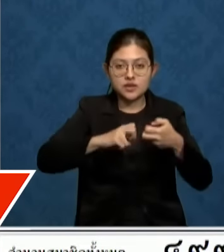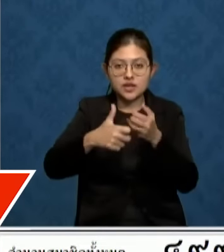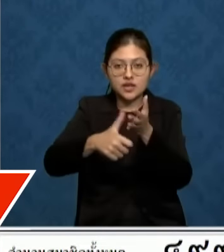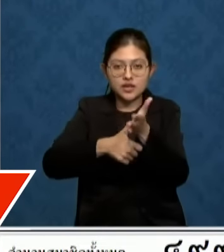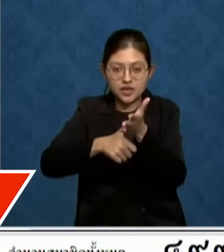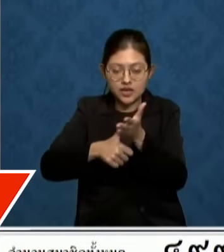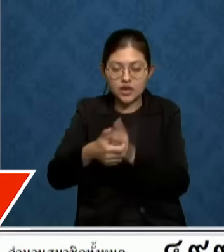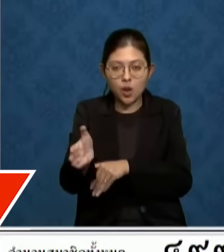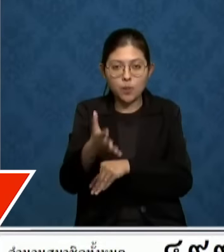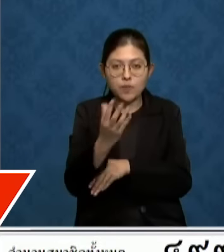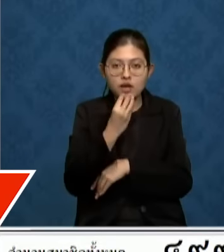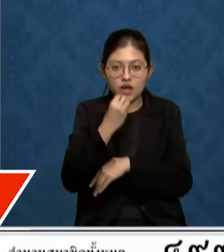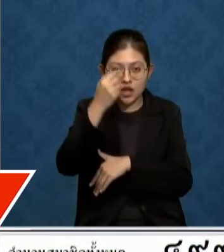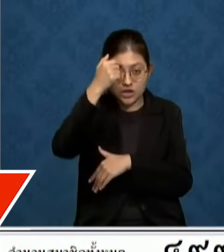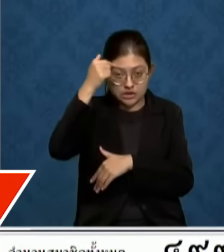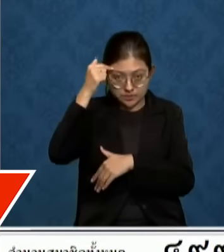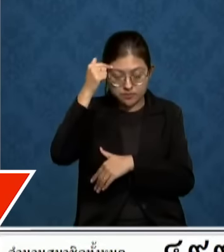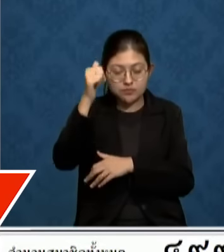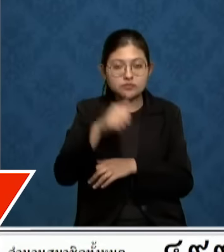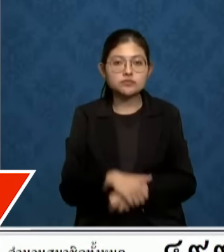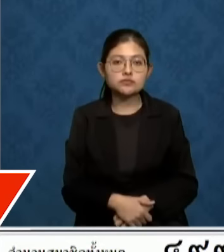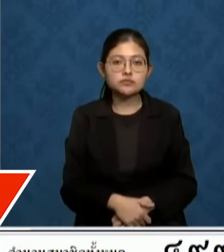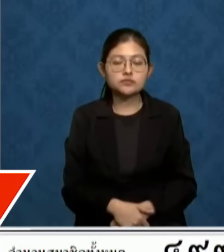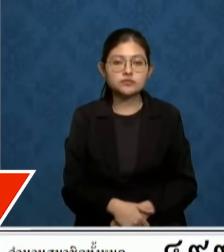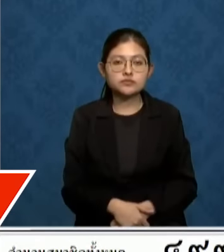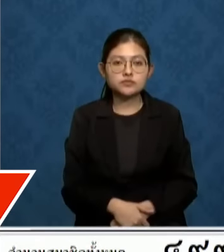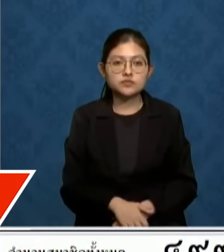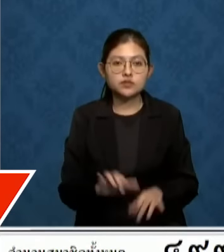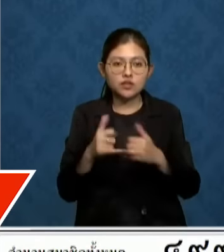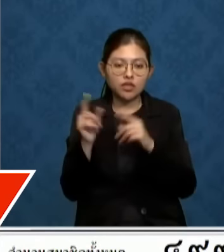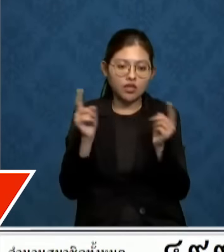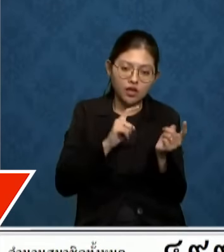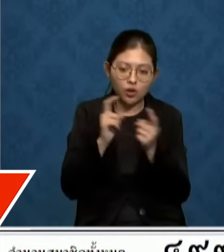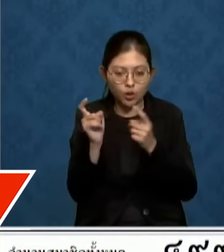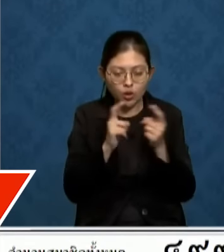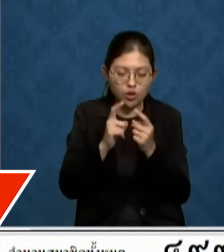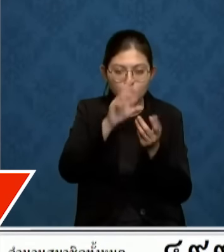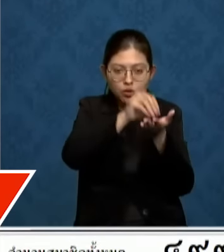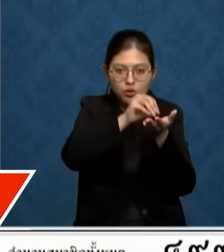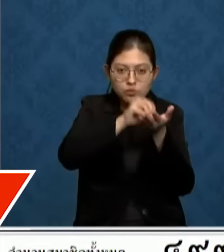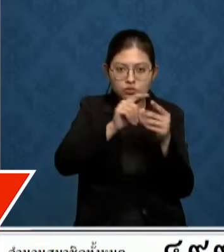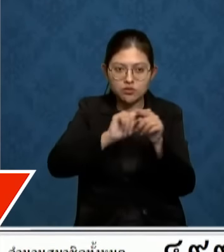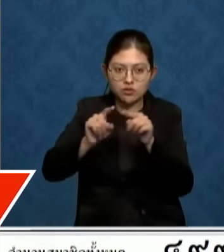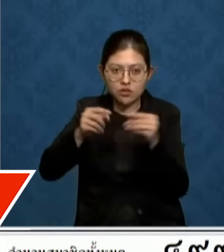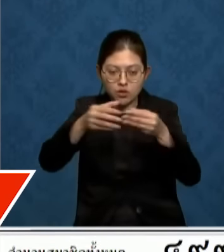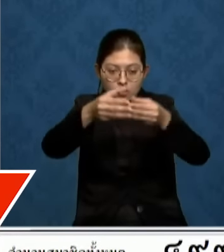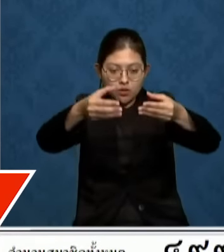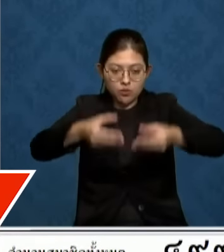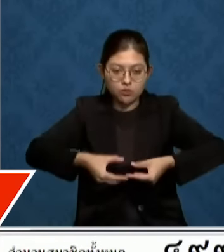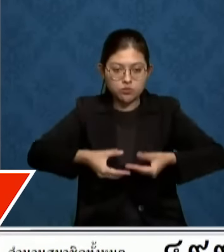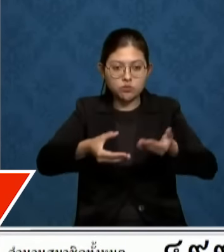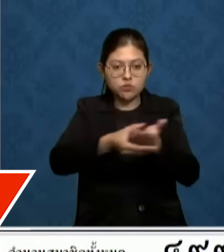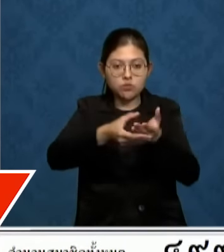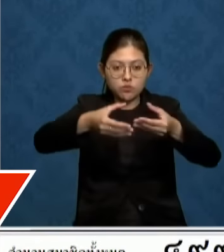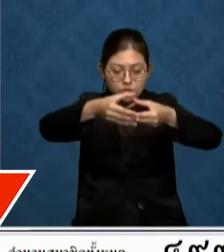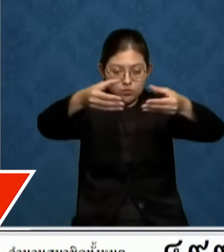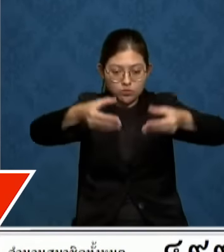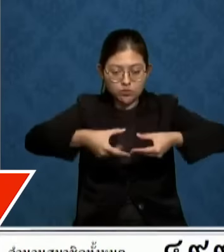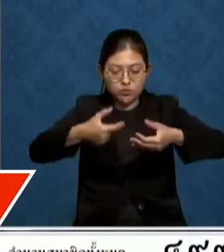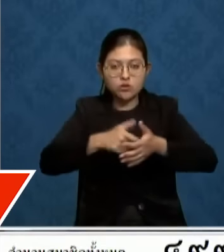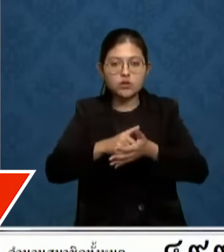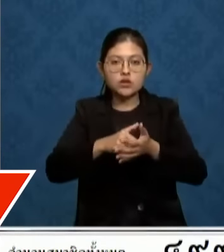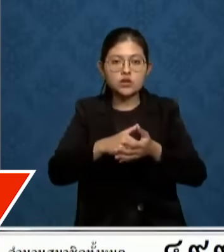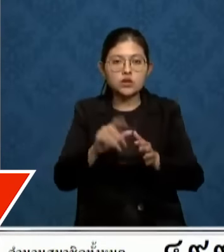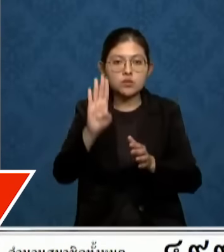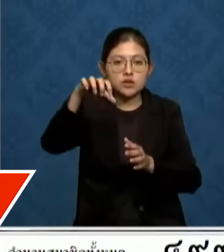ปลาหมอคางดำนะครับที่เรามีการถกเถียงนะครับข้อมูลต่างๆเล่มหนาท่านเห็นอยู่แล้วครับในสื่อข่าวนะครับไม่ว่าจะเป็น